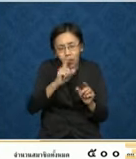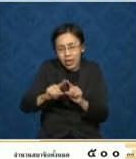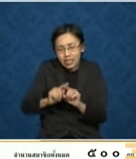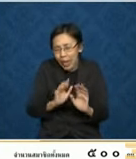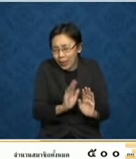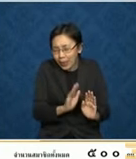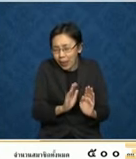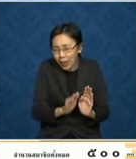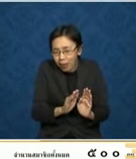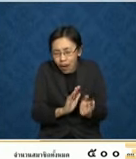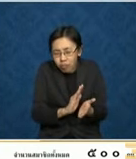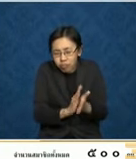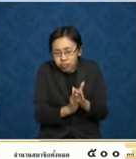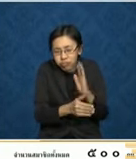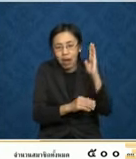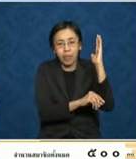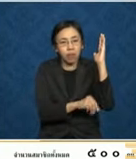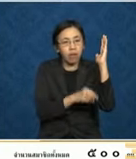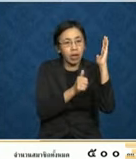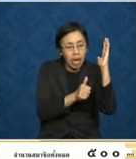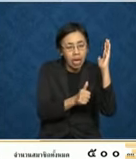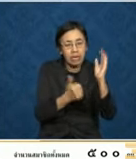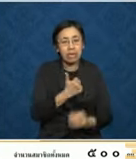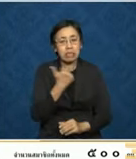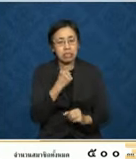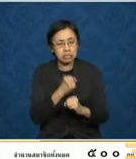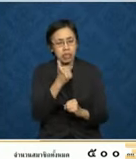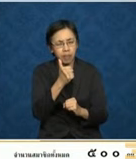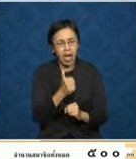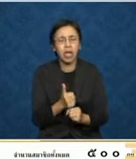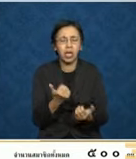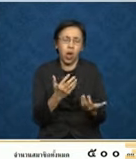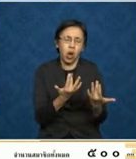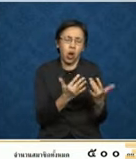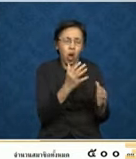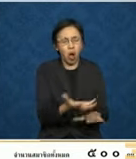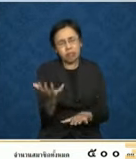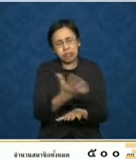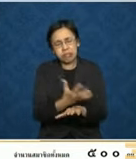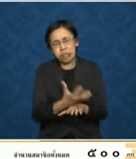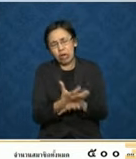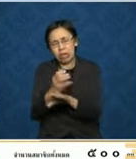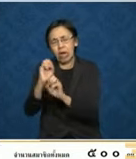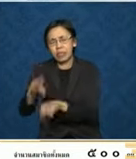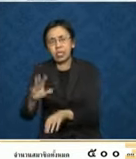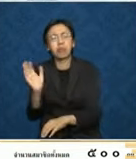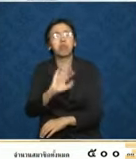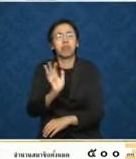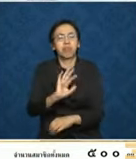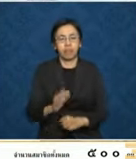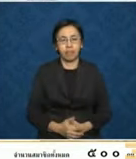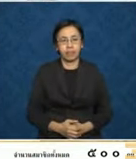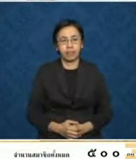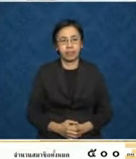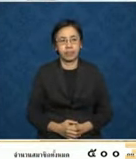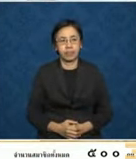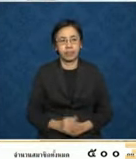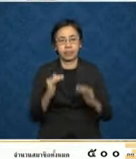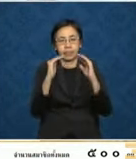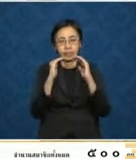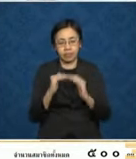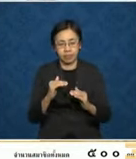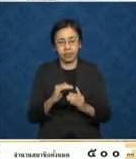ทิ้งอีกค่ะพื้นที่อื่นๆก็สามารถกระทำได้เช่นเดียวกันค่ะอีกข้อเสนอแนะถัดมานะคะ